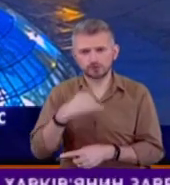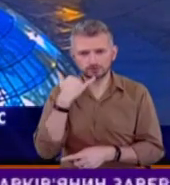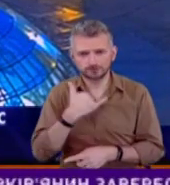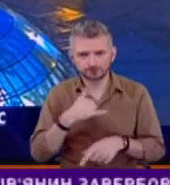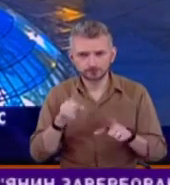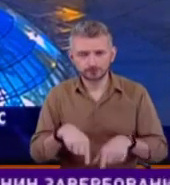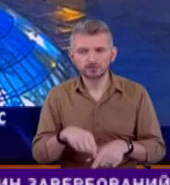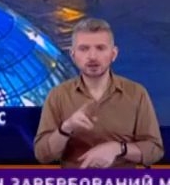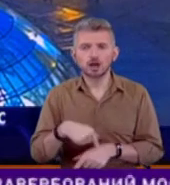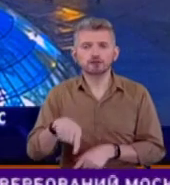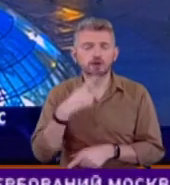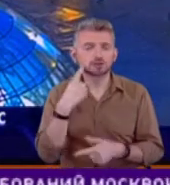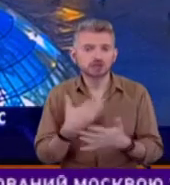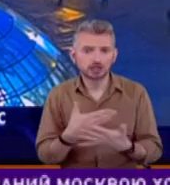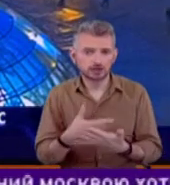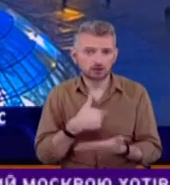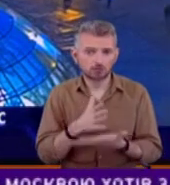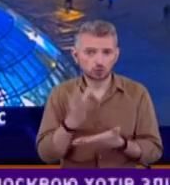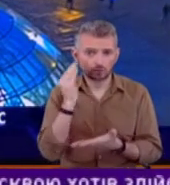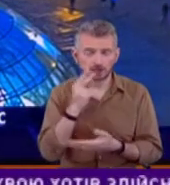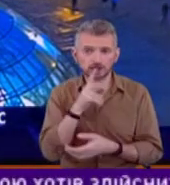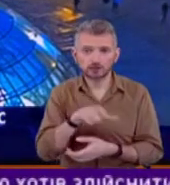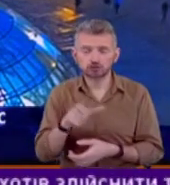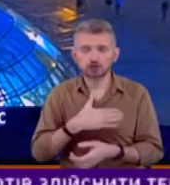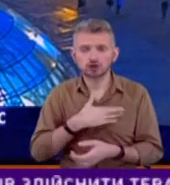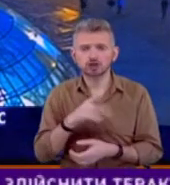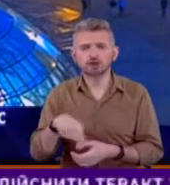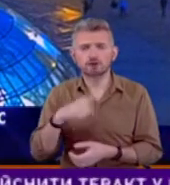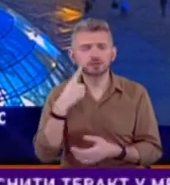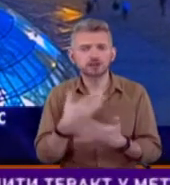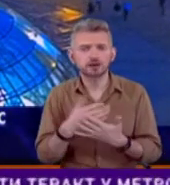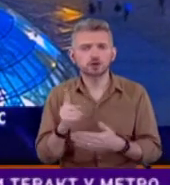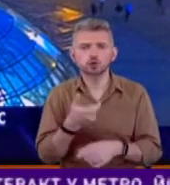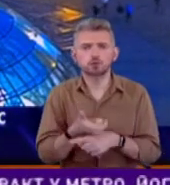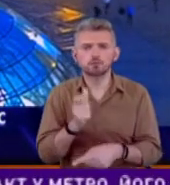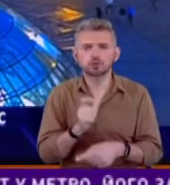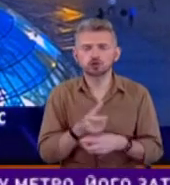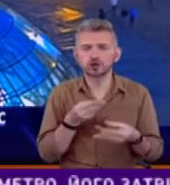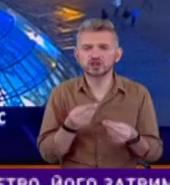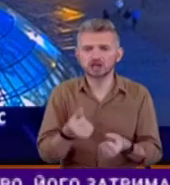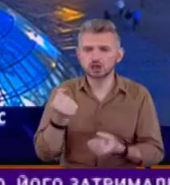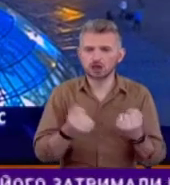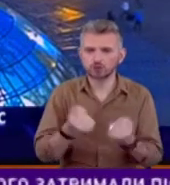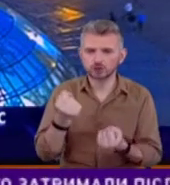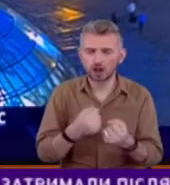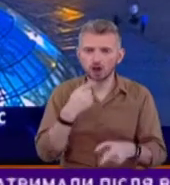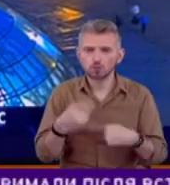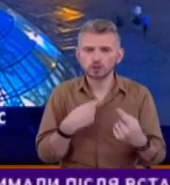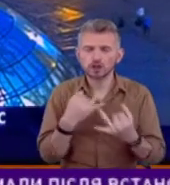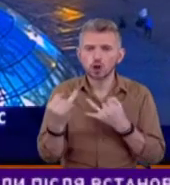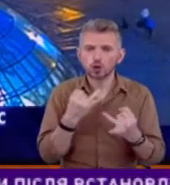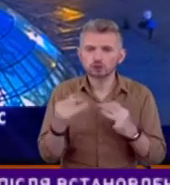долучилися. Як вам здається, я маю на увазі глядачі наші, як вам здається, що більше діє на водія, постійно розмова з